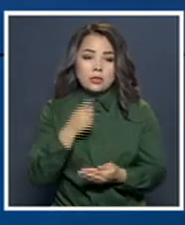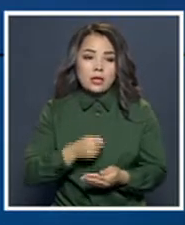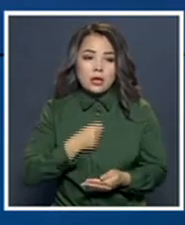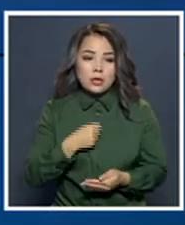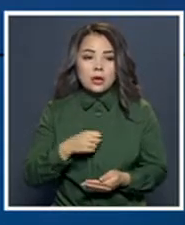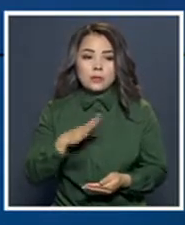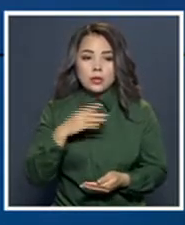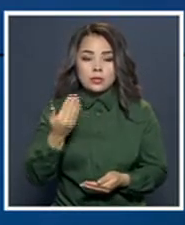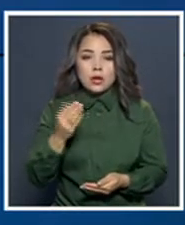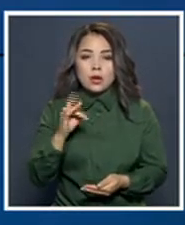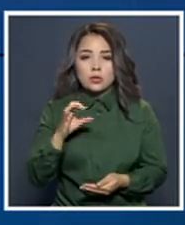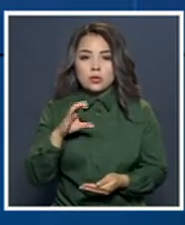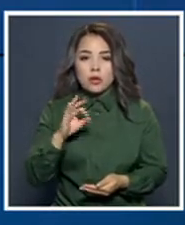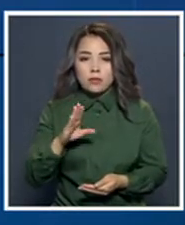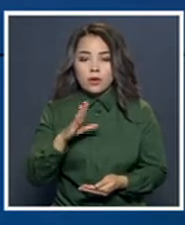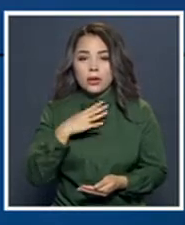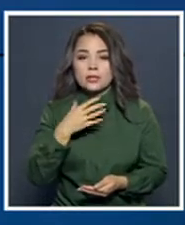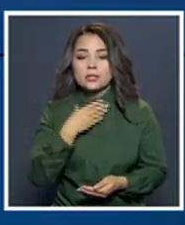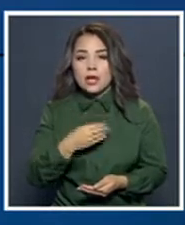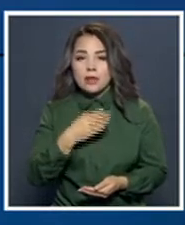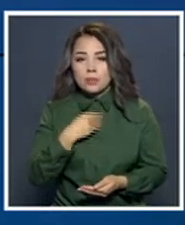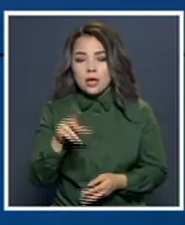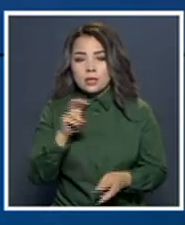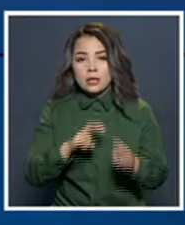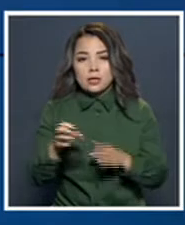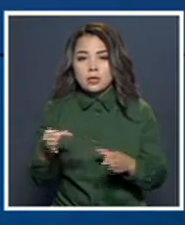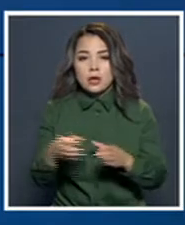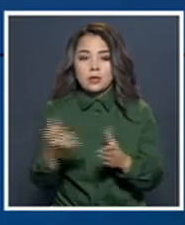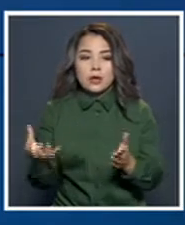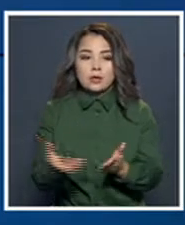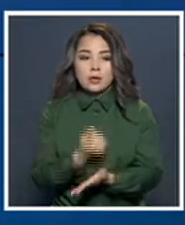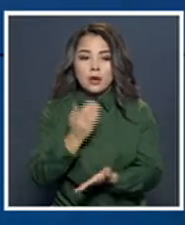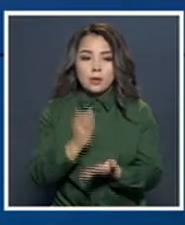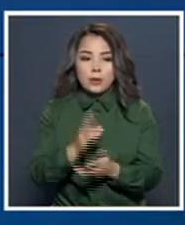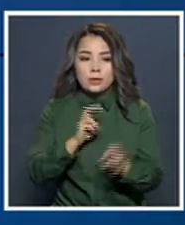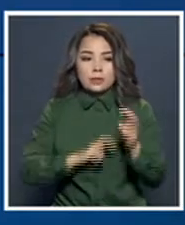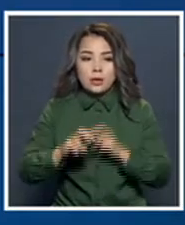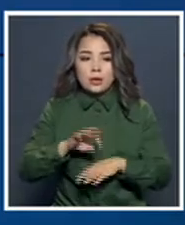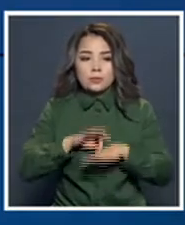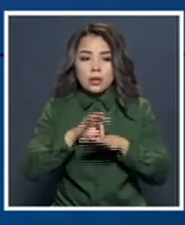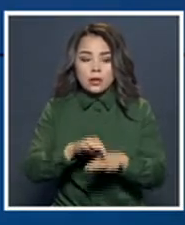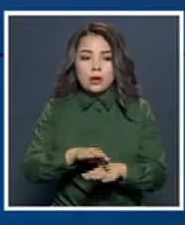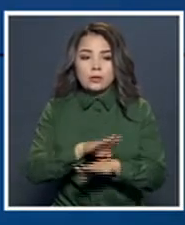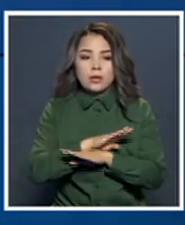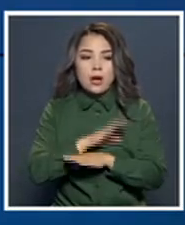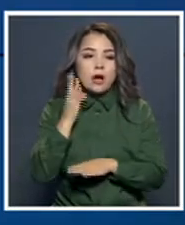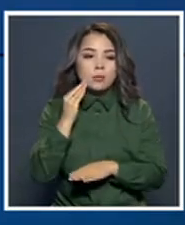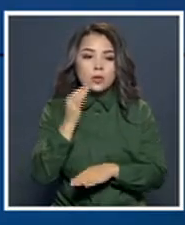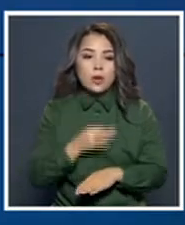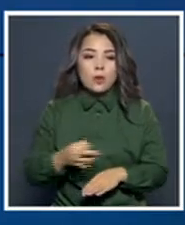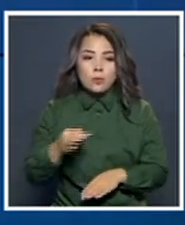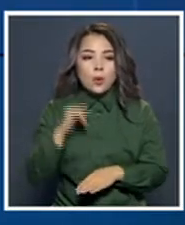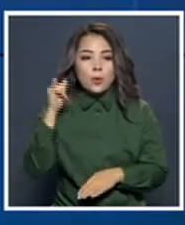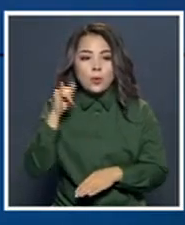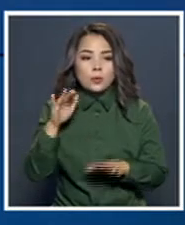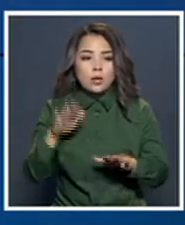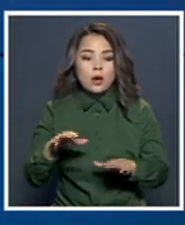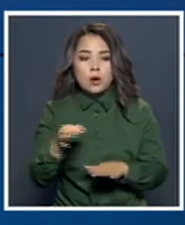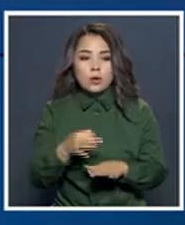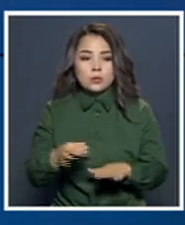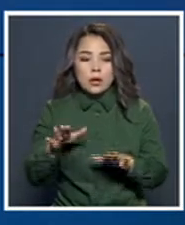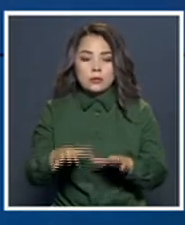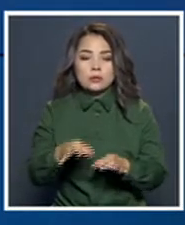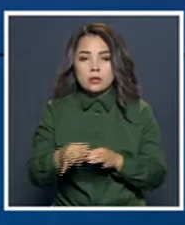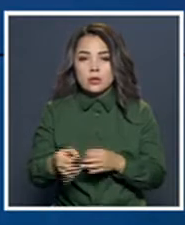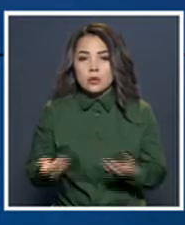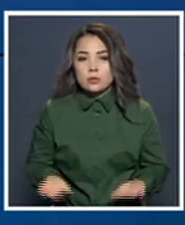Ростов облысының Семилік ауданынан іздеушілер жасағы тауып берді. Іздестіре келе қаза тапқан батыр Алматы облысы Ұйғыр ауданының Сүмбе ауылының